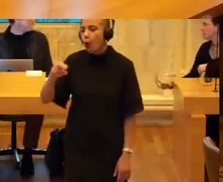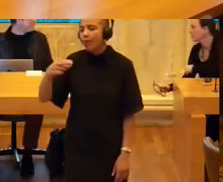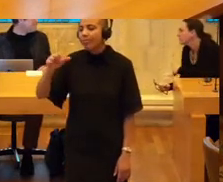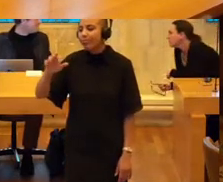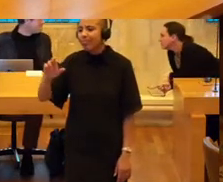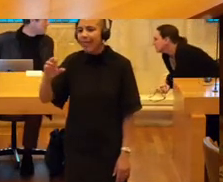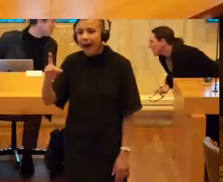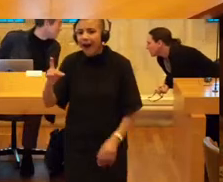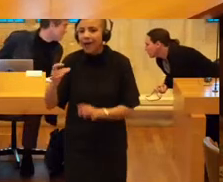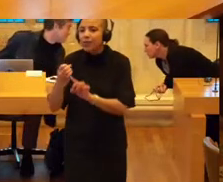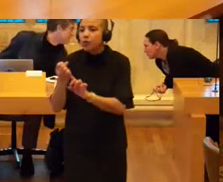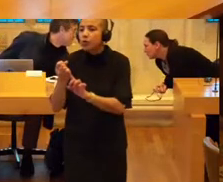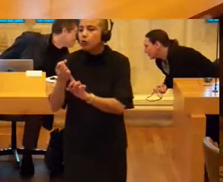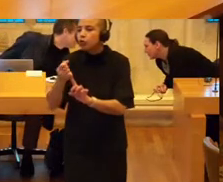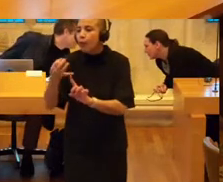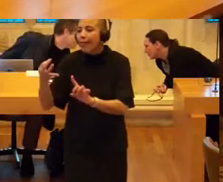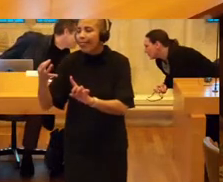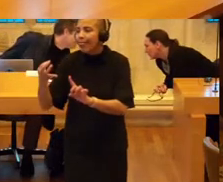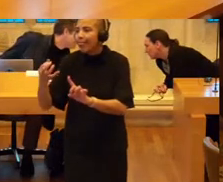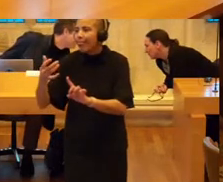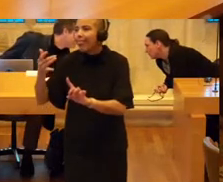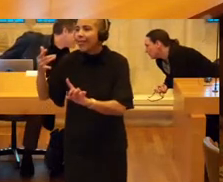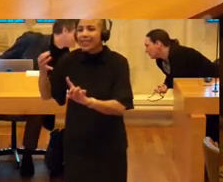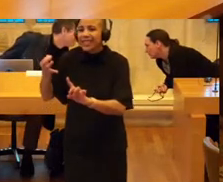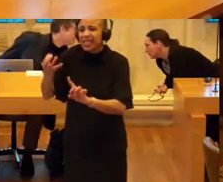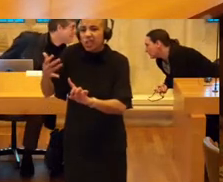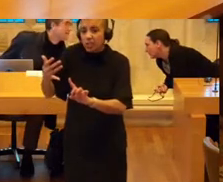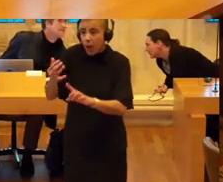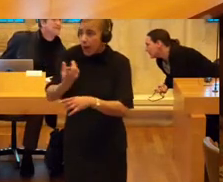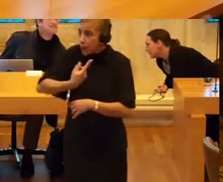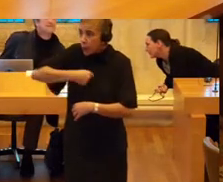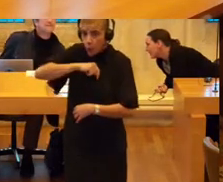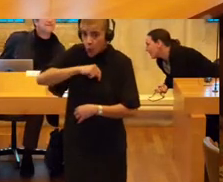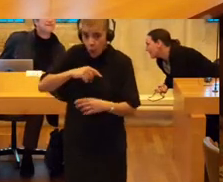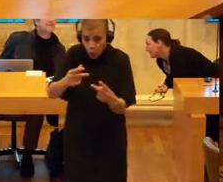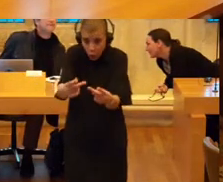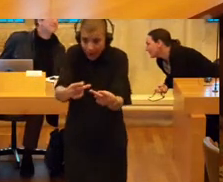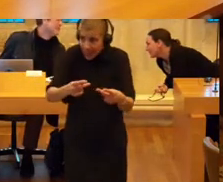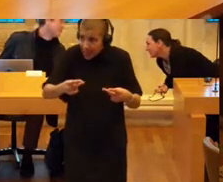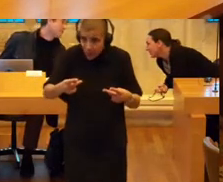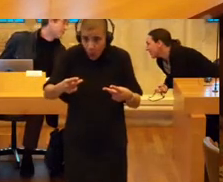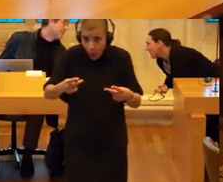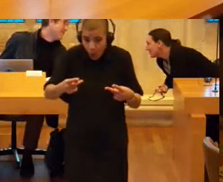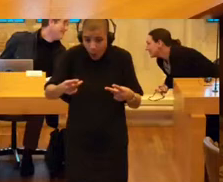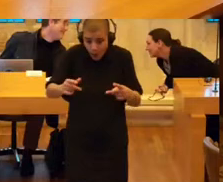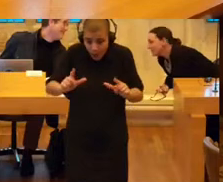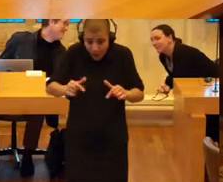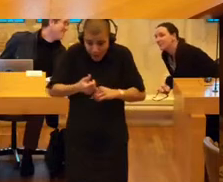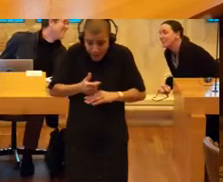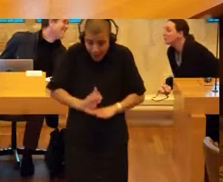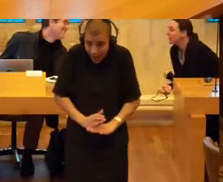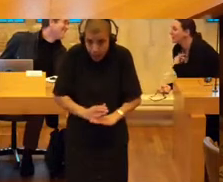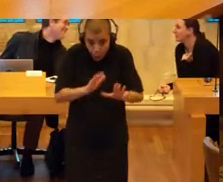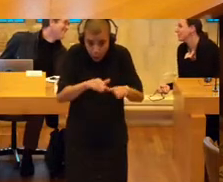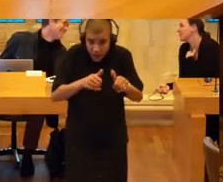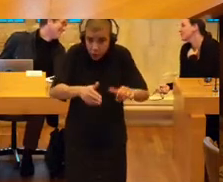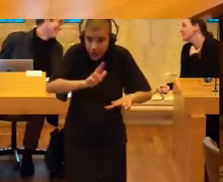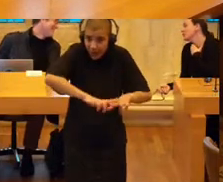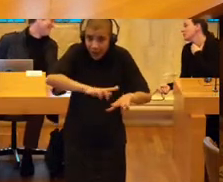avions toutes les autorisations pour continuer, mais par souci de prudence,